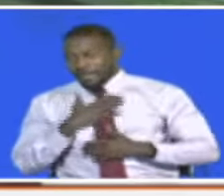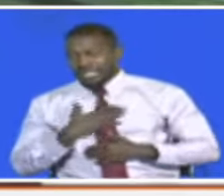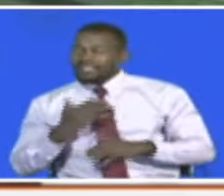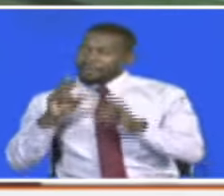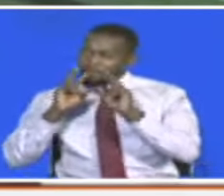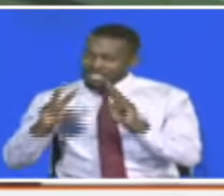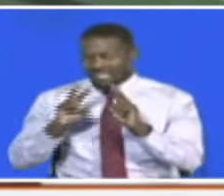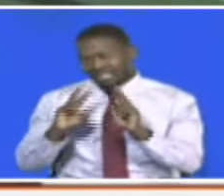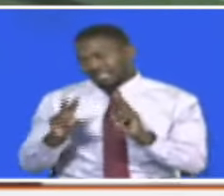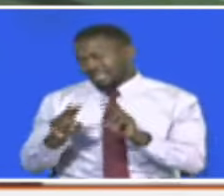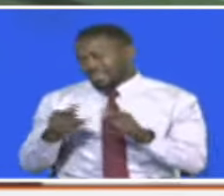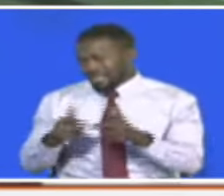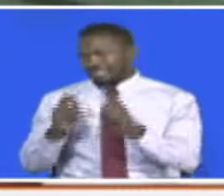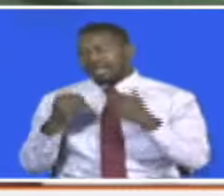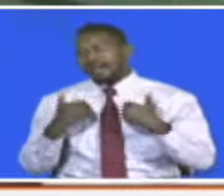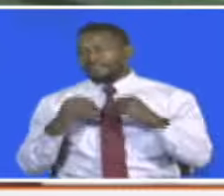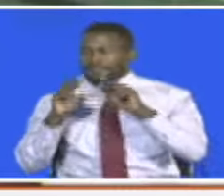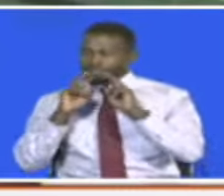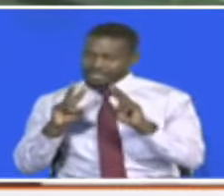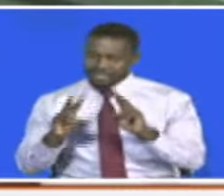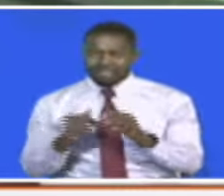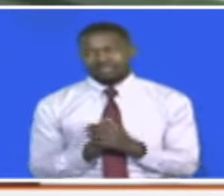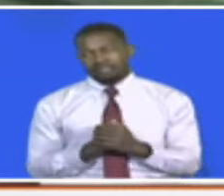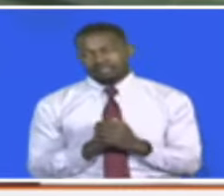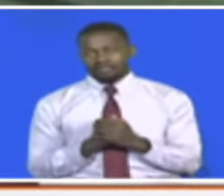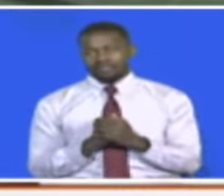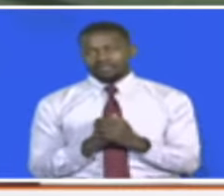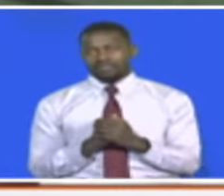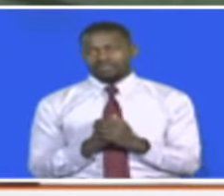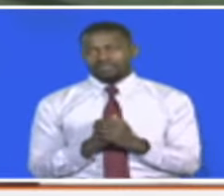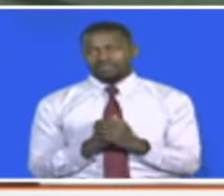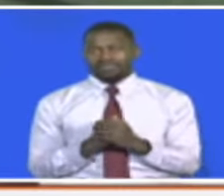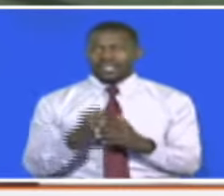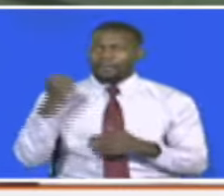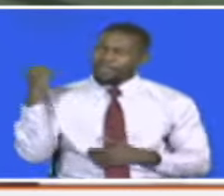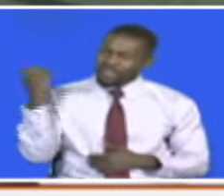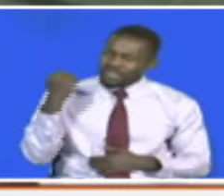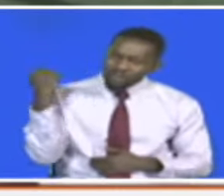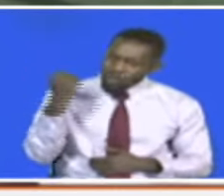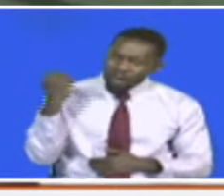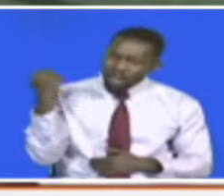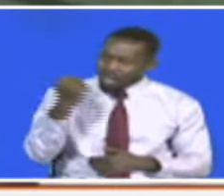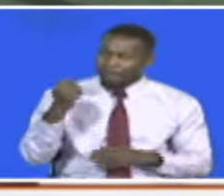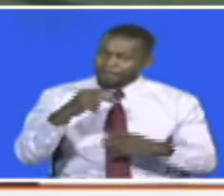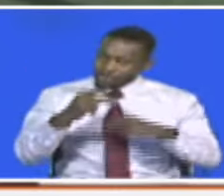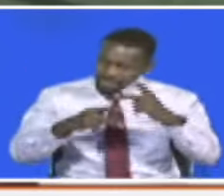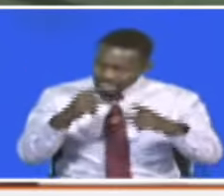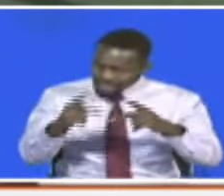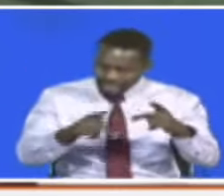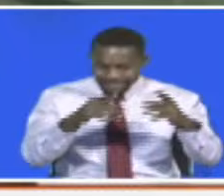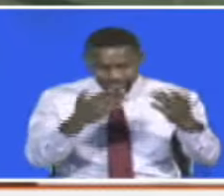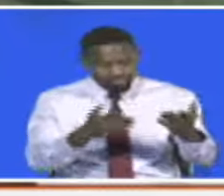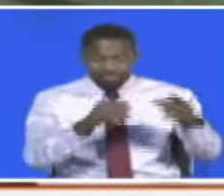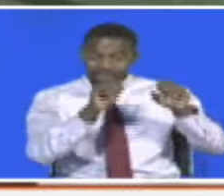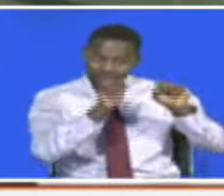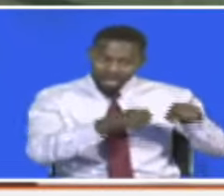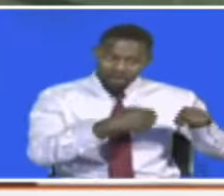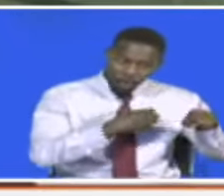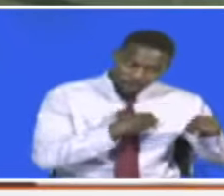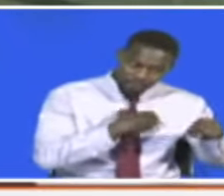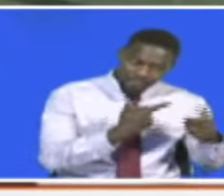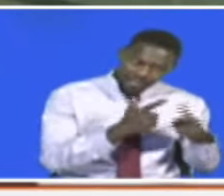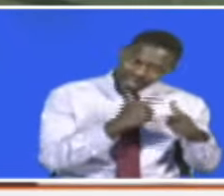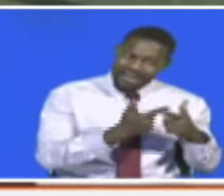hii. Si amani kwa nchi hii, that was a political process, na yule ametolewa ofisi